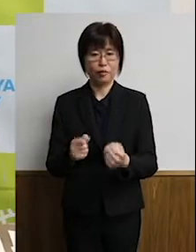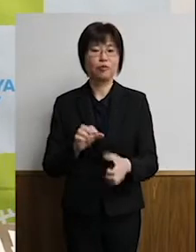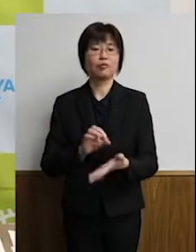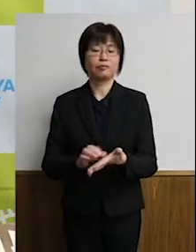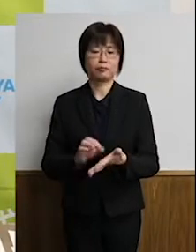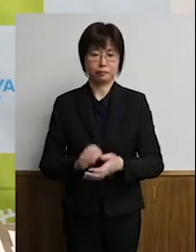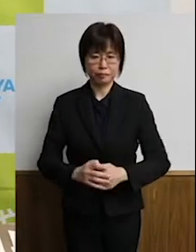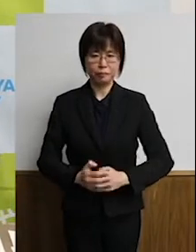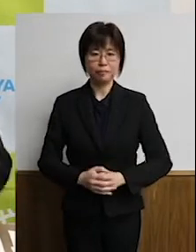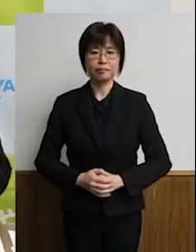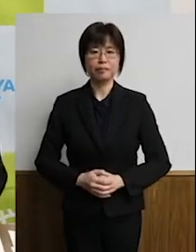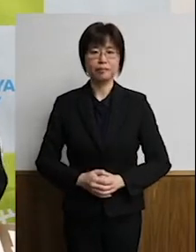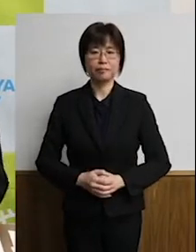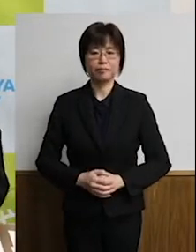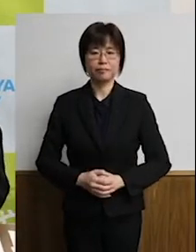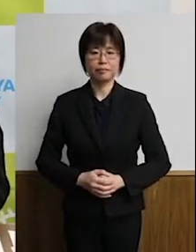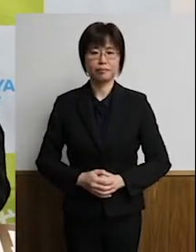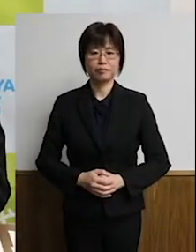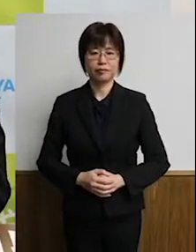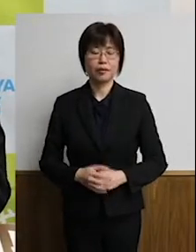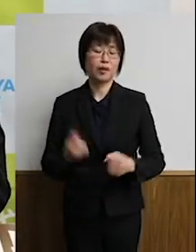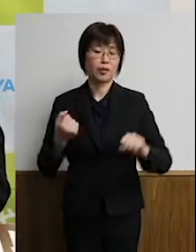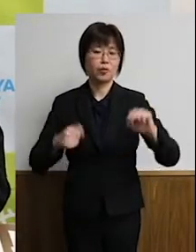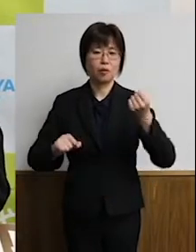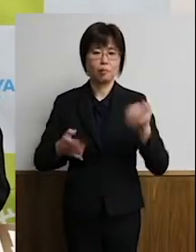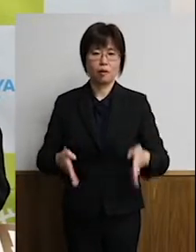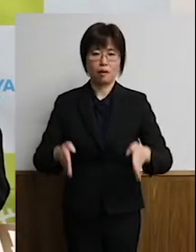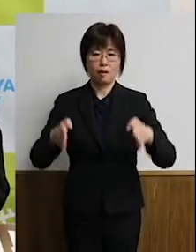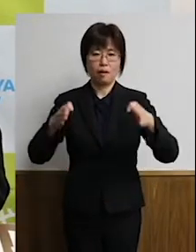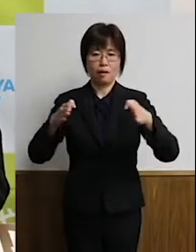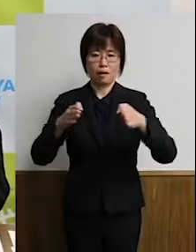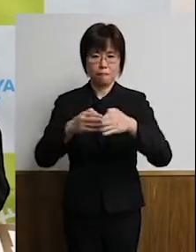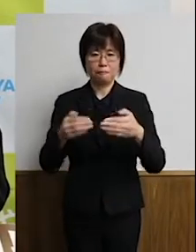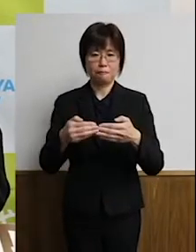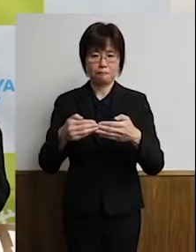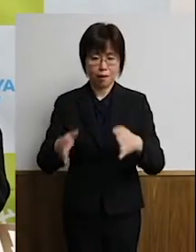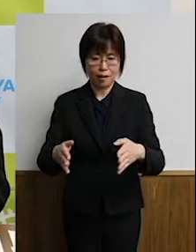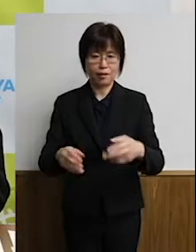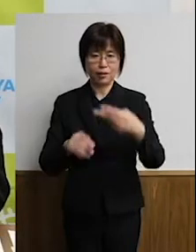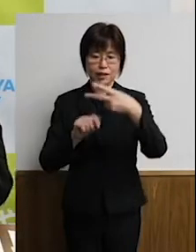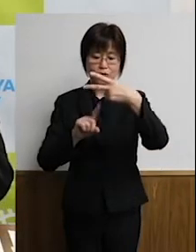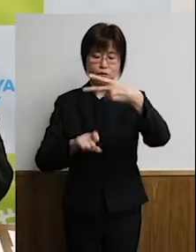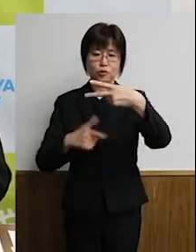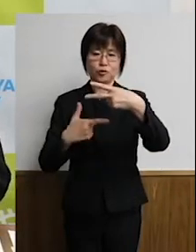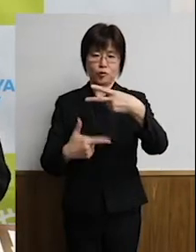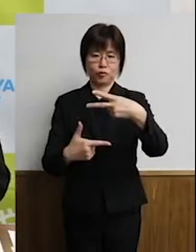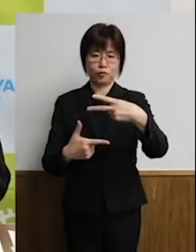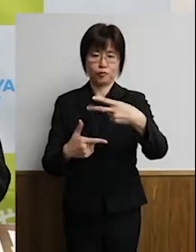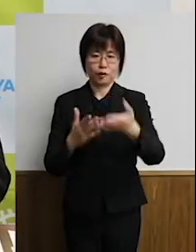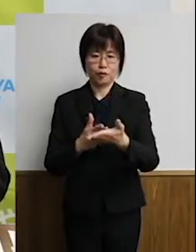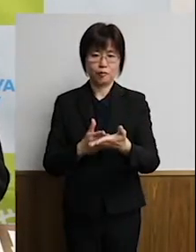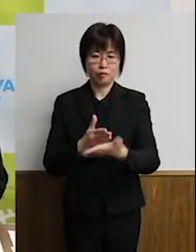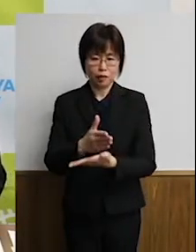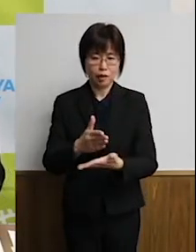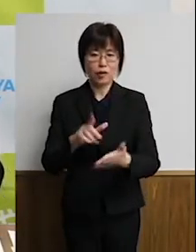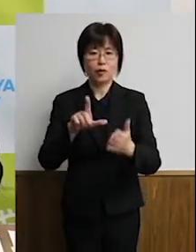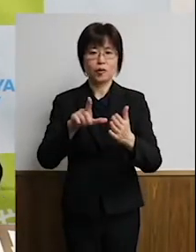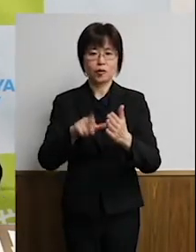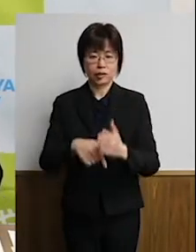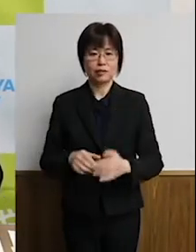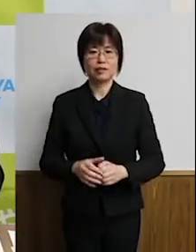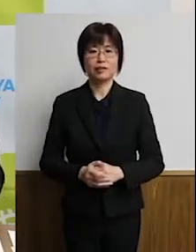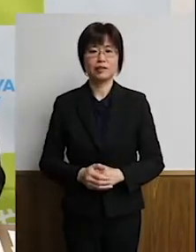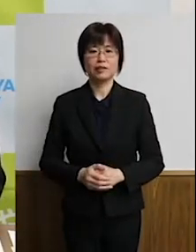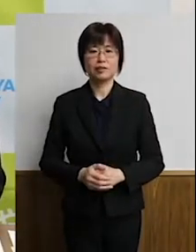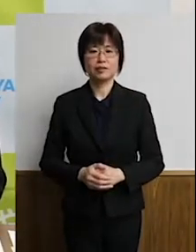。大河ドラマ館の開館日でもある2月16日の運行初日には、